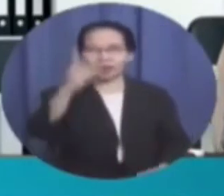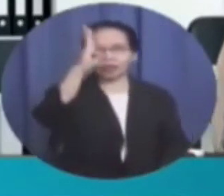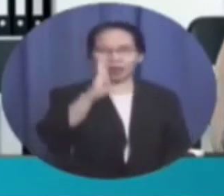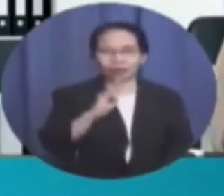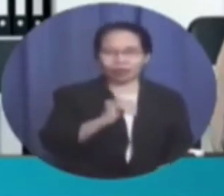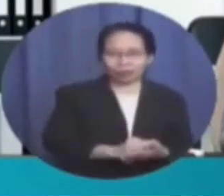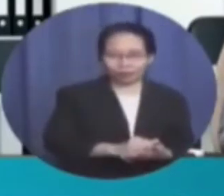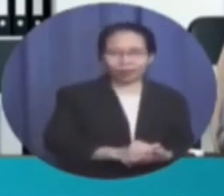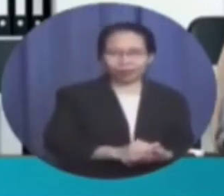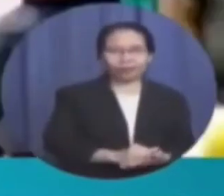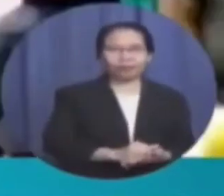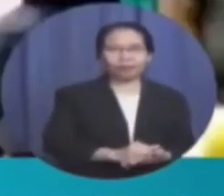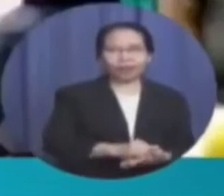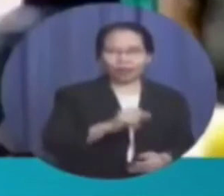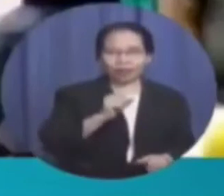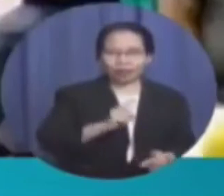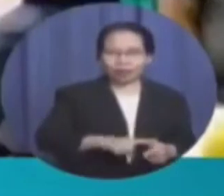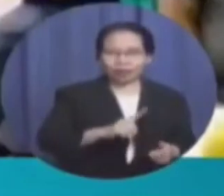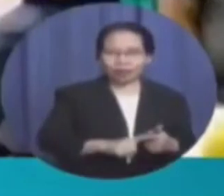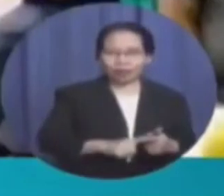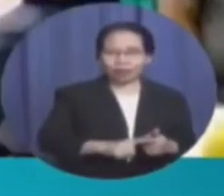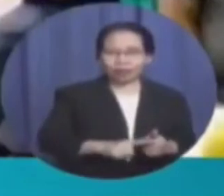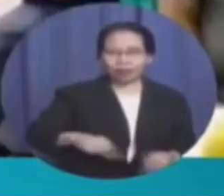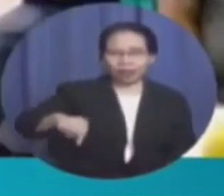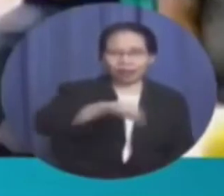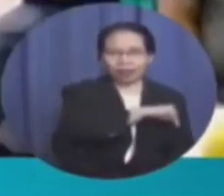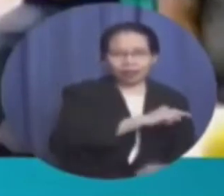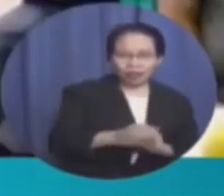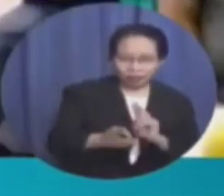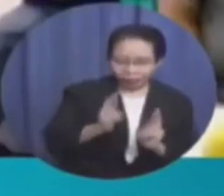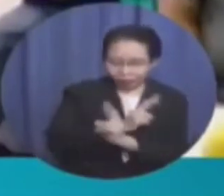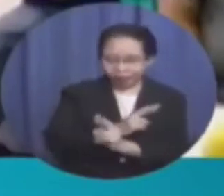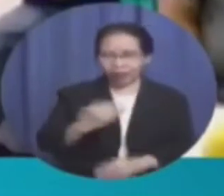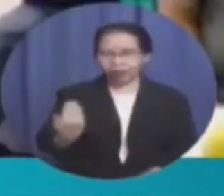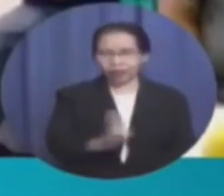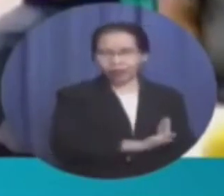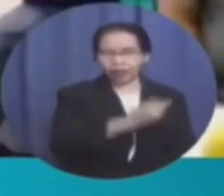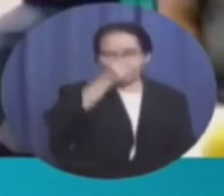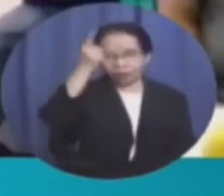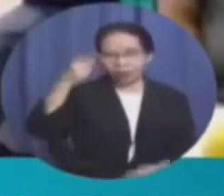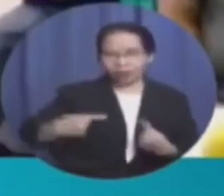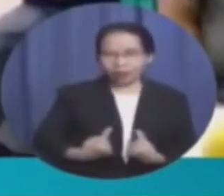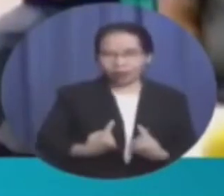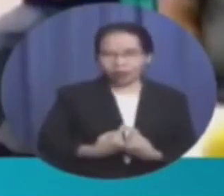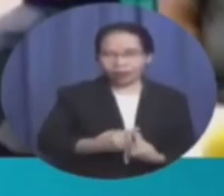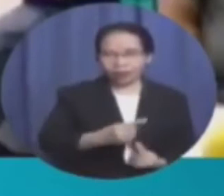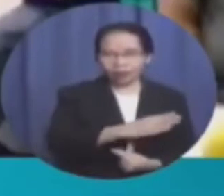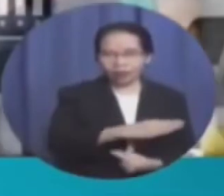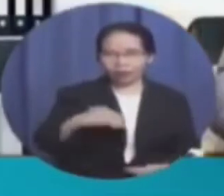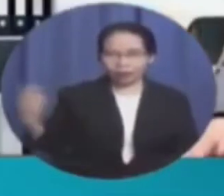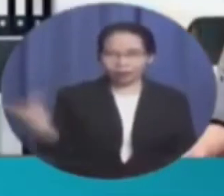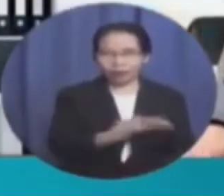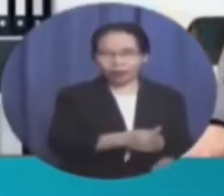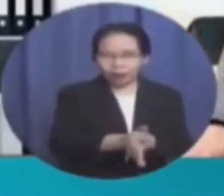Diyos noon, kapatid. Kaya, dapat sa atin, nagsisisi sa ating kasalanan at sinisikap natin